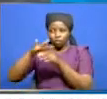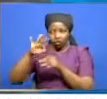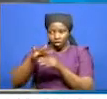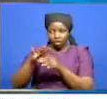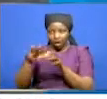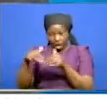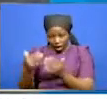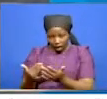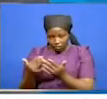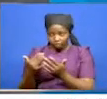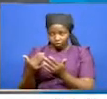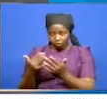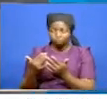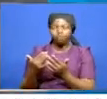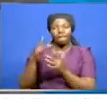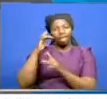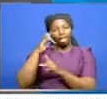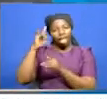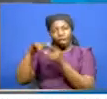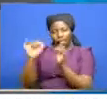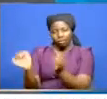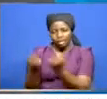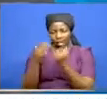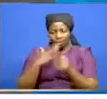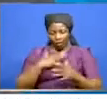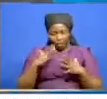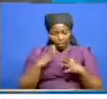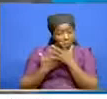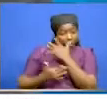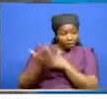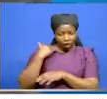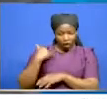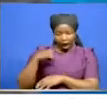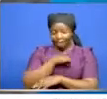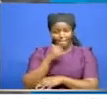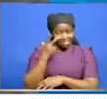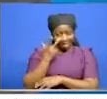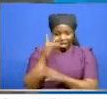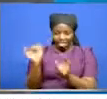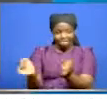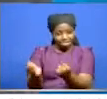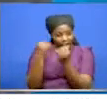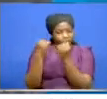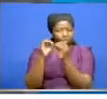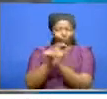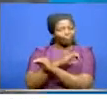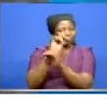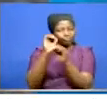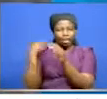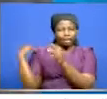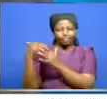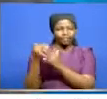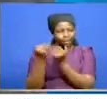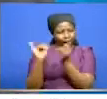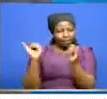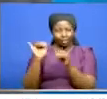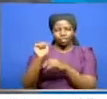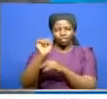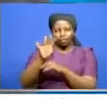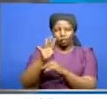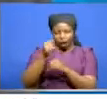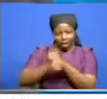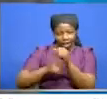platform ya kukomboa watu wangu. Sisi tulikuwa tujaona ukombozi kutoka independence 54 years. Sasa